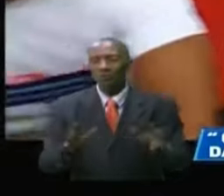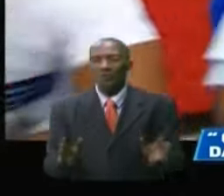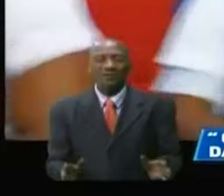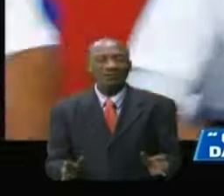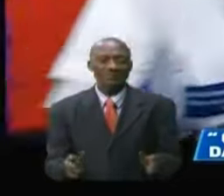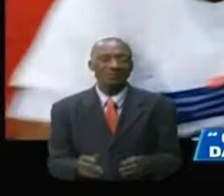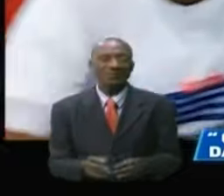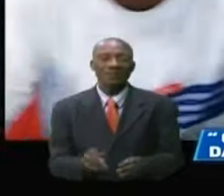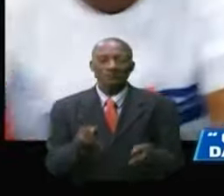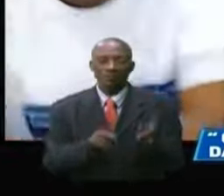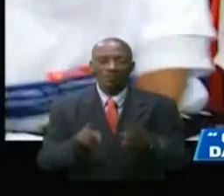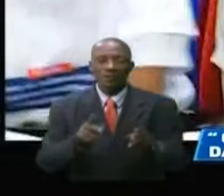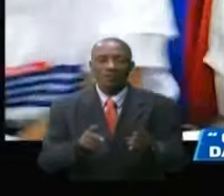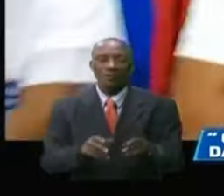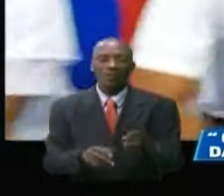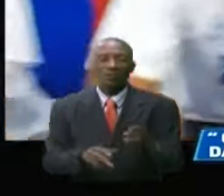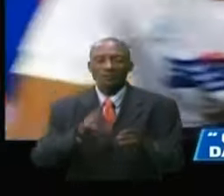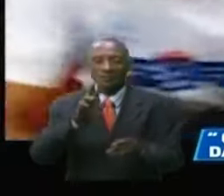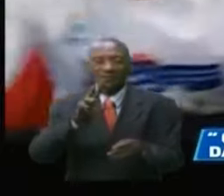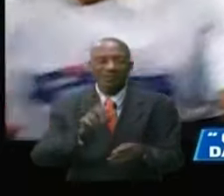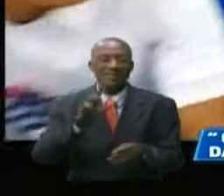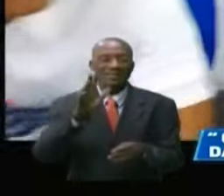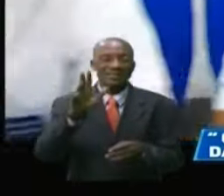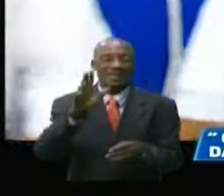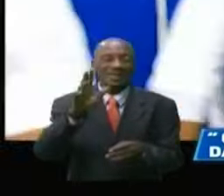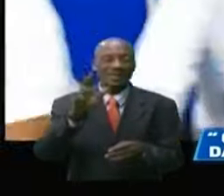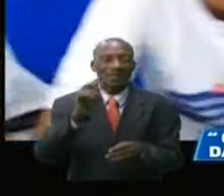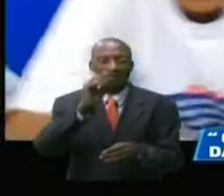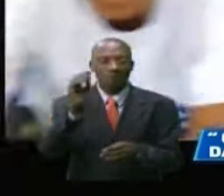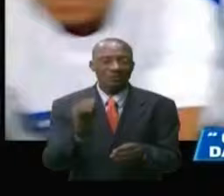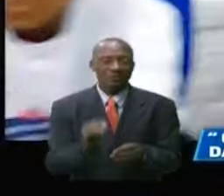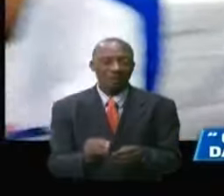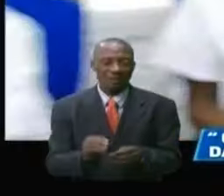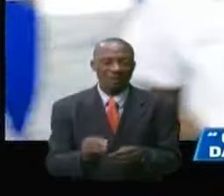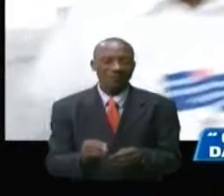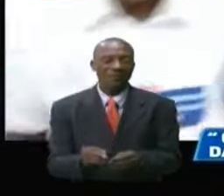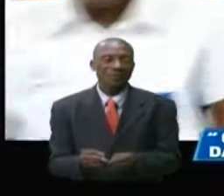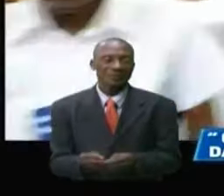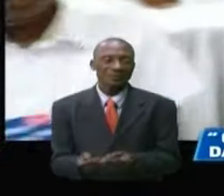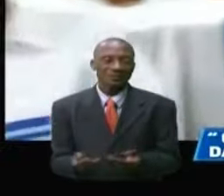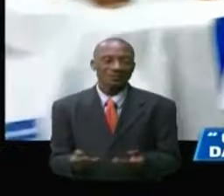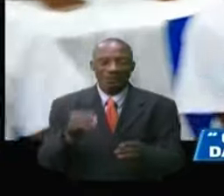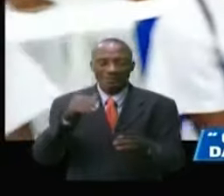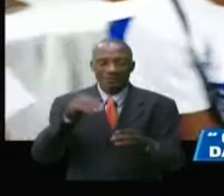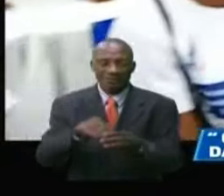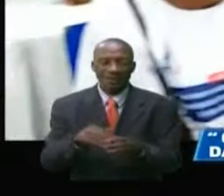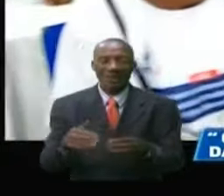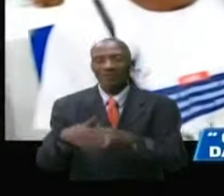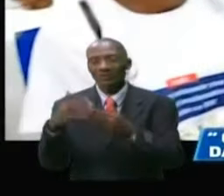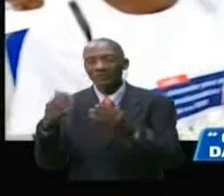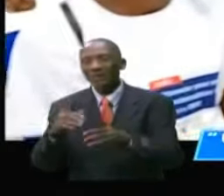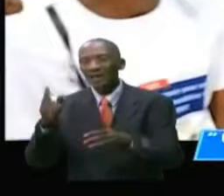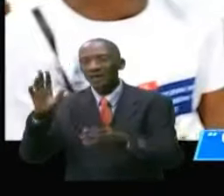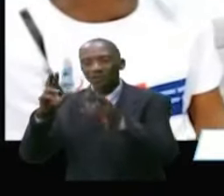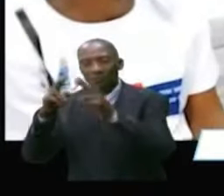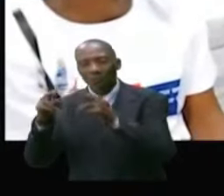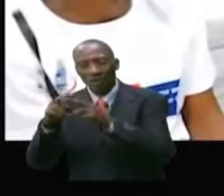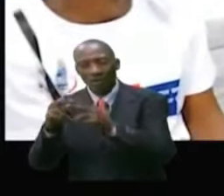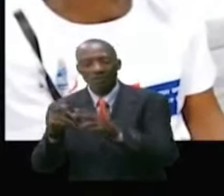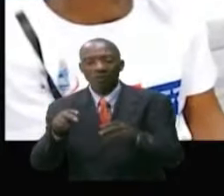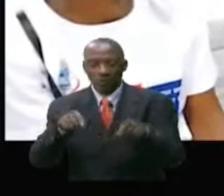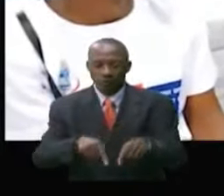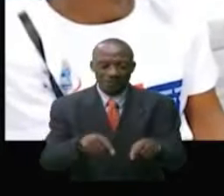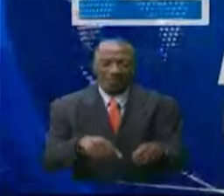accès à l'électricité, 35% dans les zones urbaines, 50% à Kinshasa et moins d'1% dans les